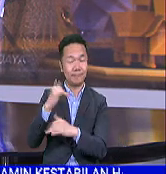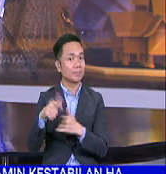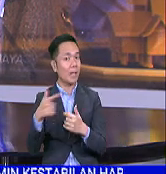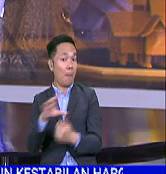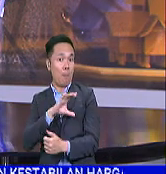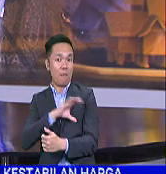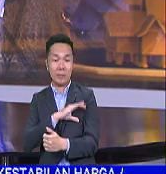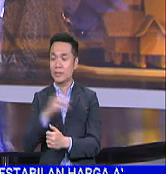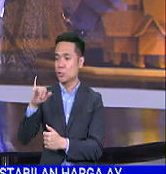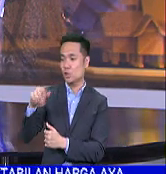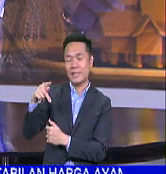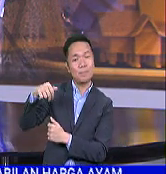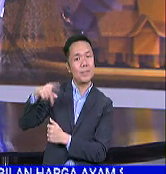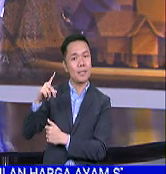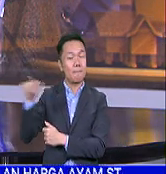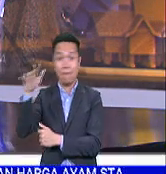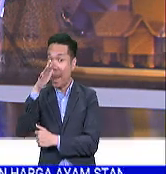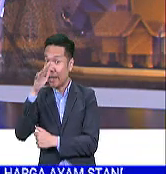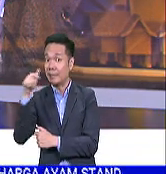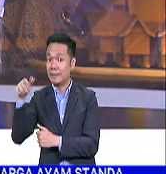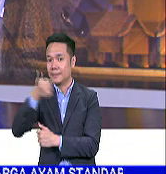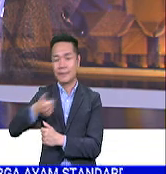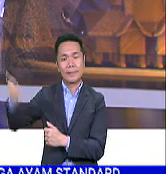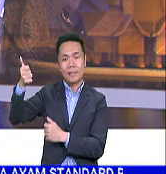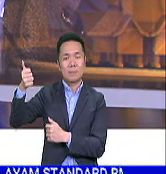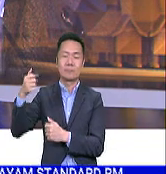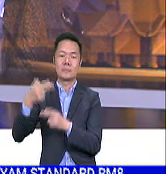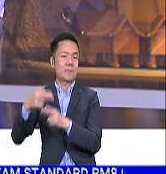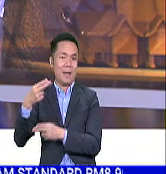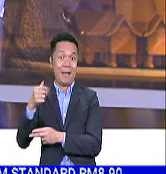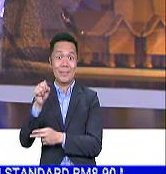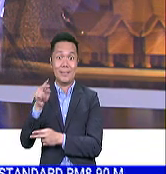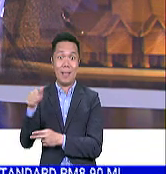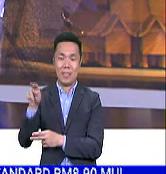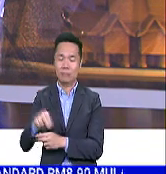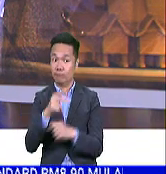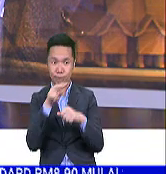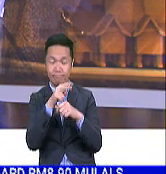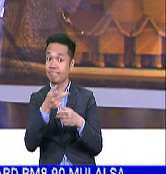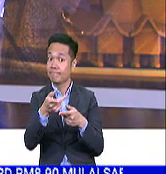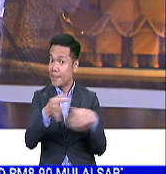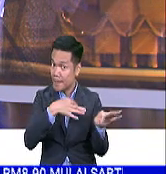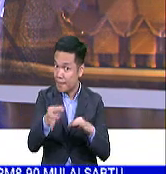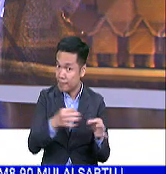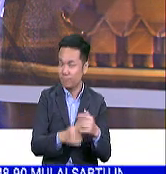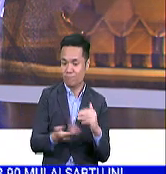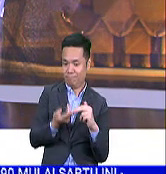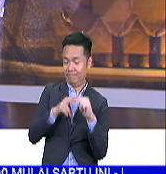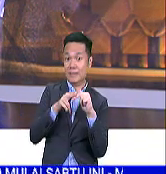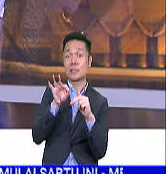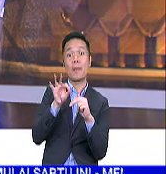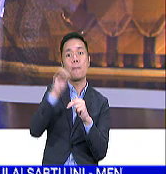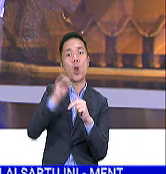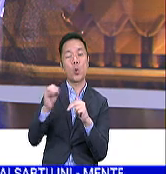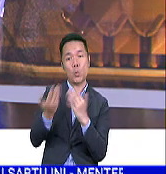Penguatkuasaan Trafik JSPT Melaka, Superintendent Hassan Basri Yahya berkata, angka berkenaan meningkat 9%